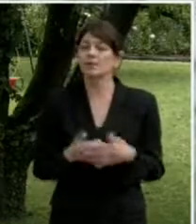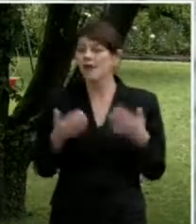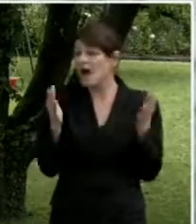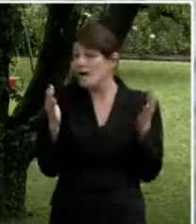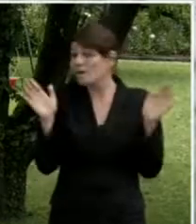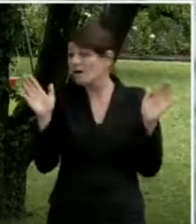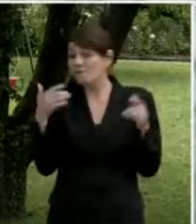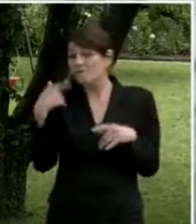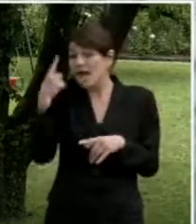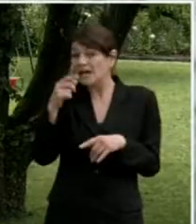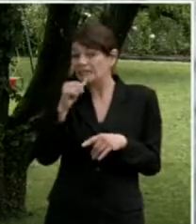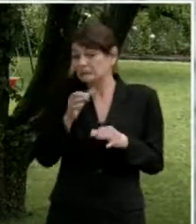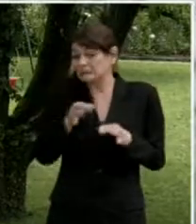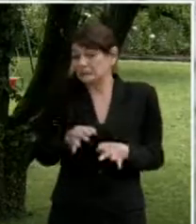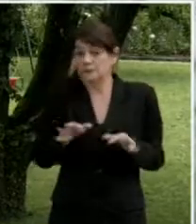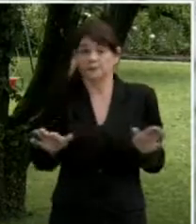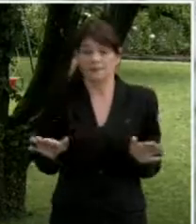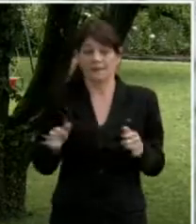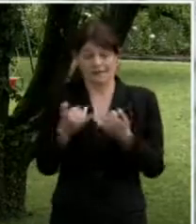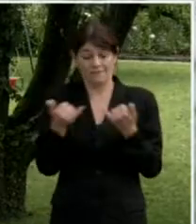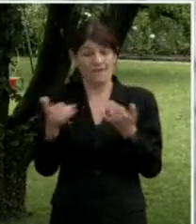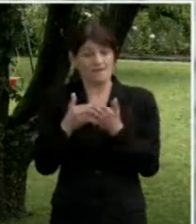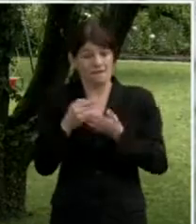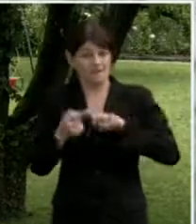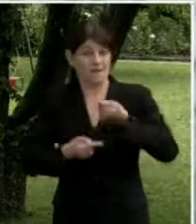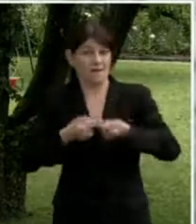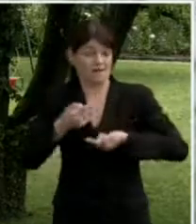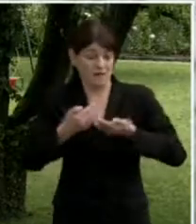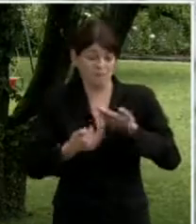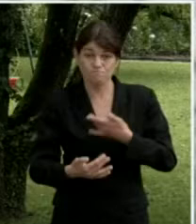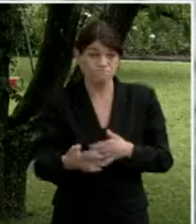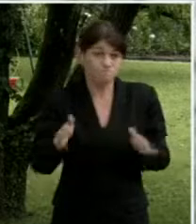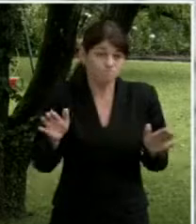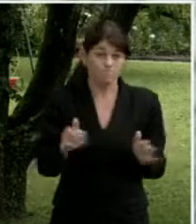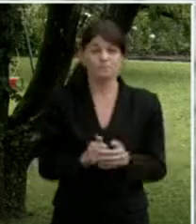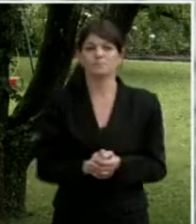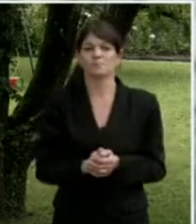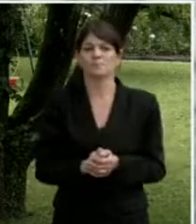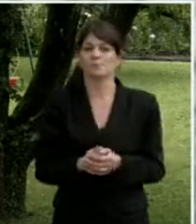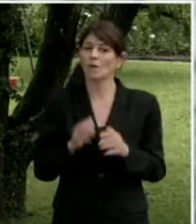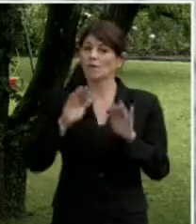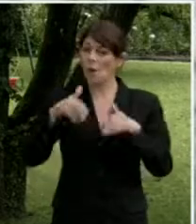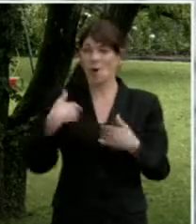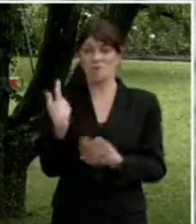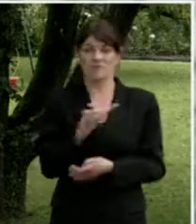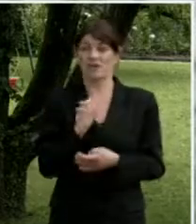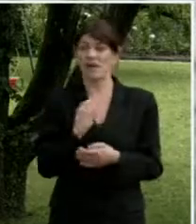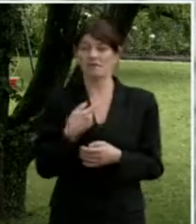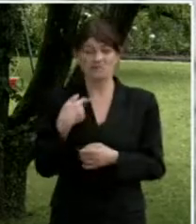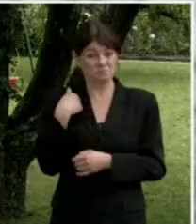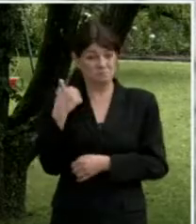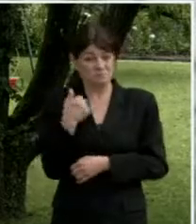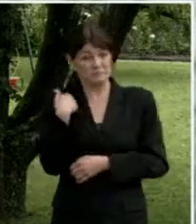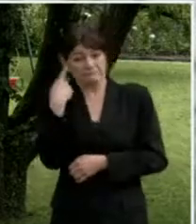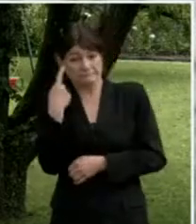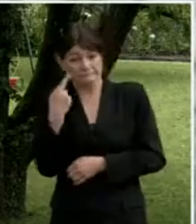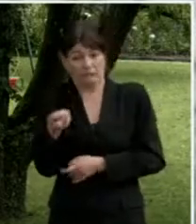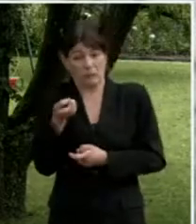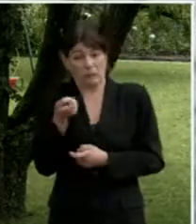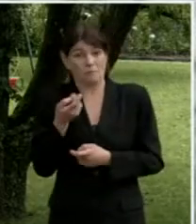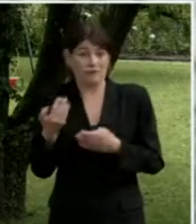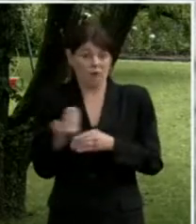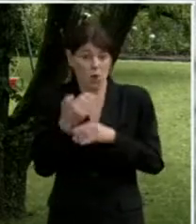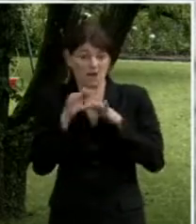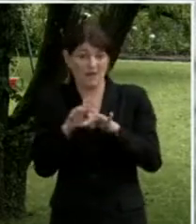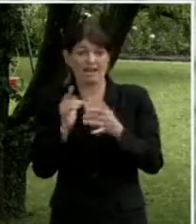Noch wissen wir nicht zuverlässig, wie die weitere Entwicklung verlaufen wird und ob wir mit einer neuen Welle an Infektionen